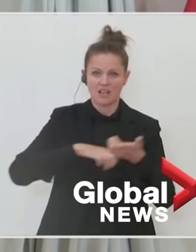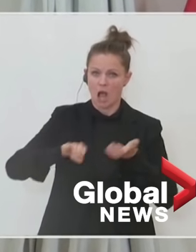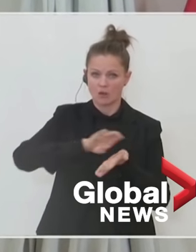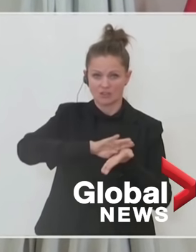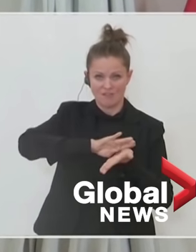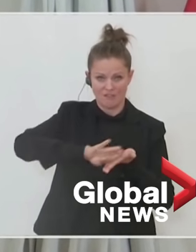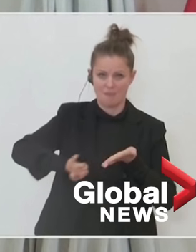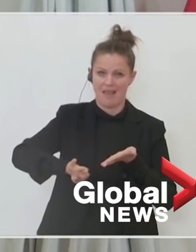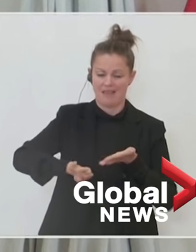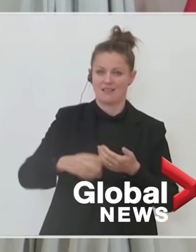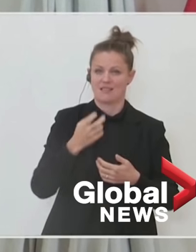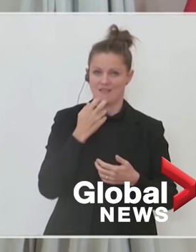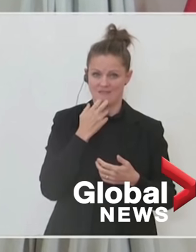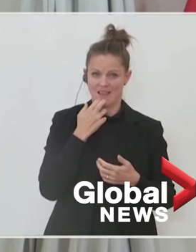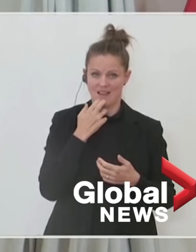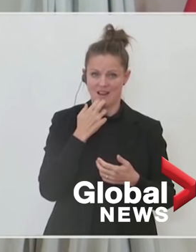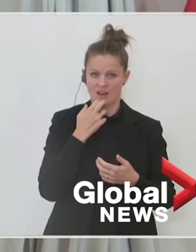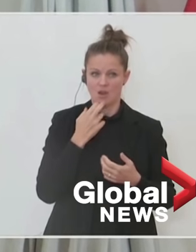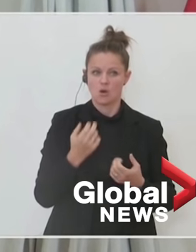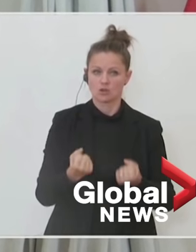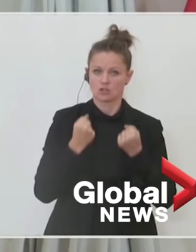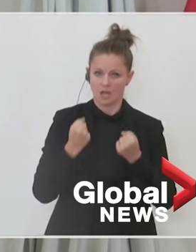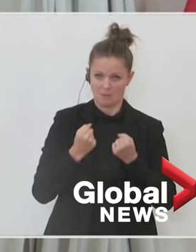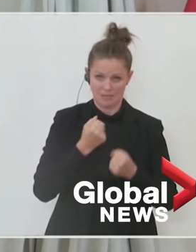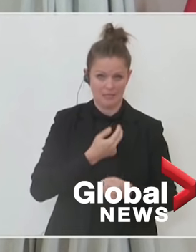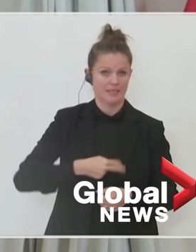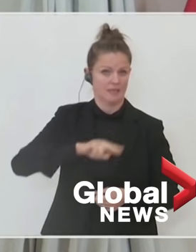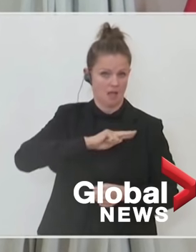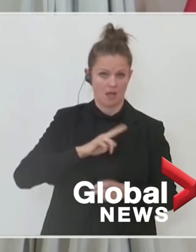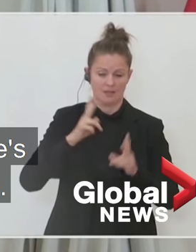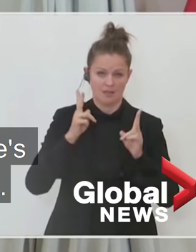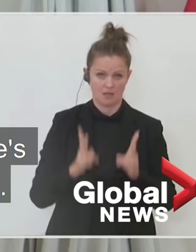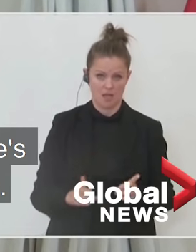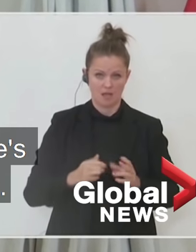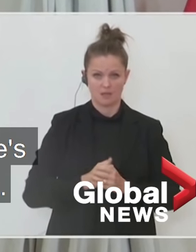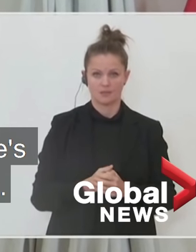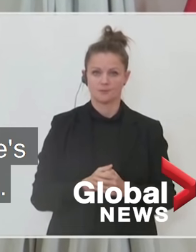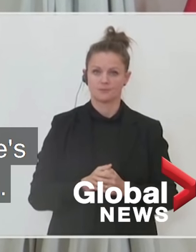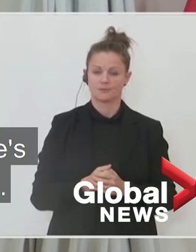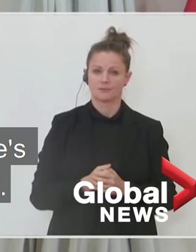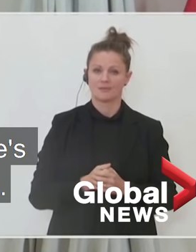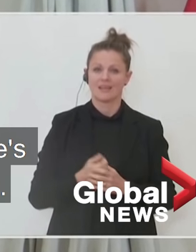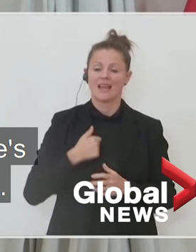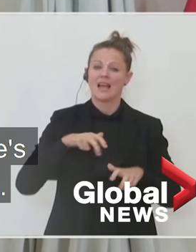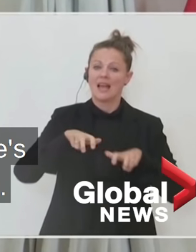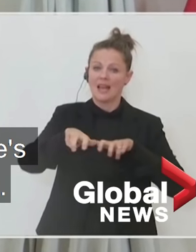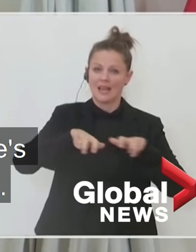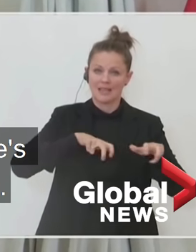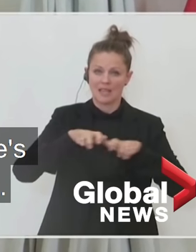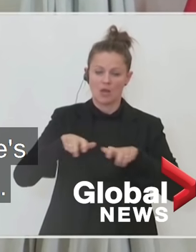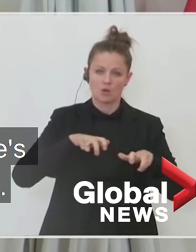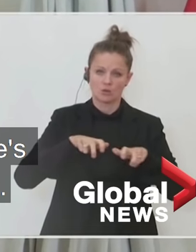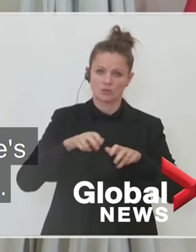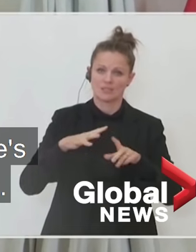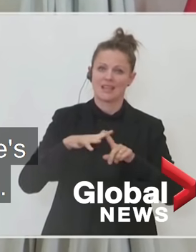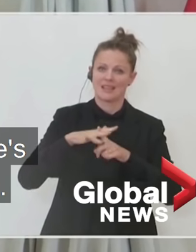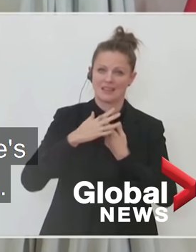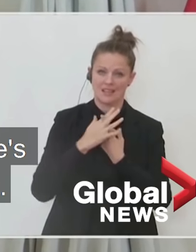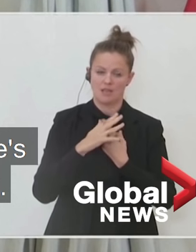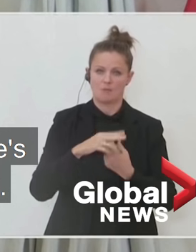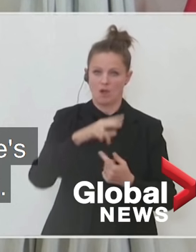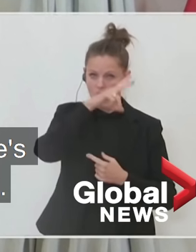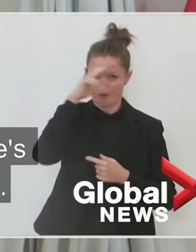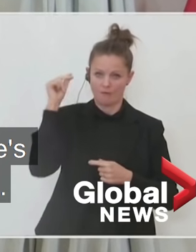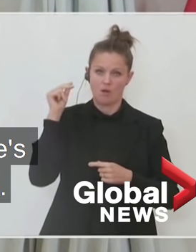verhindern und Stabilität zu gewährleisten. Ich habe das Regierungsteam der Volkspartei ersucht,